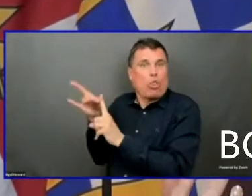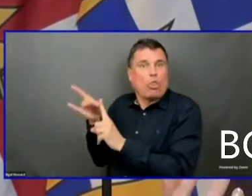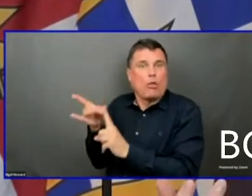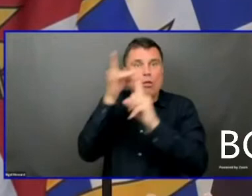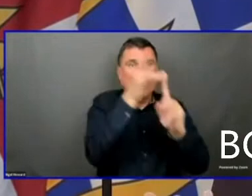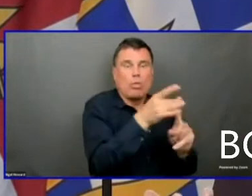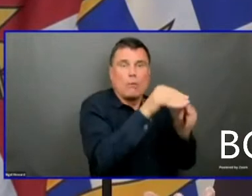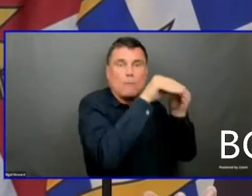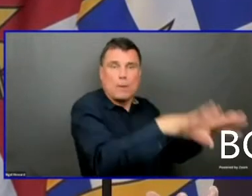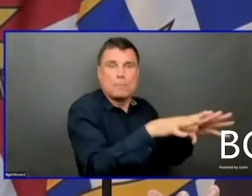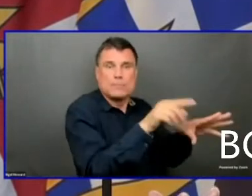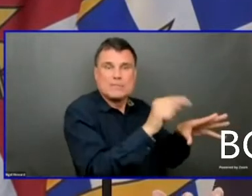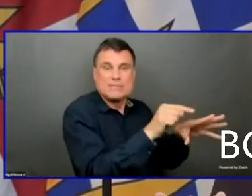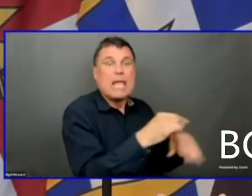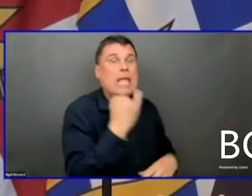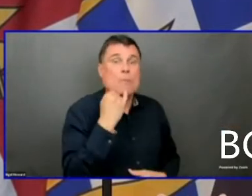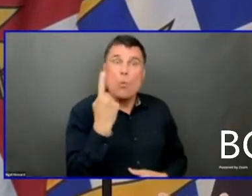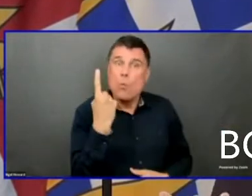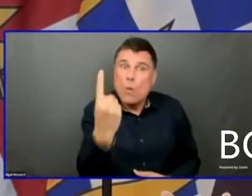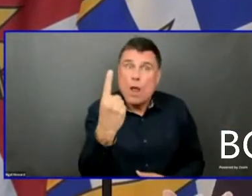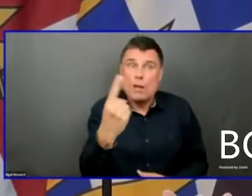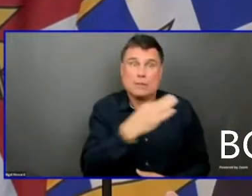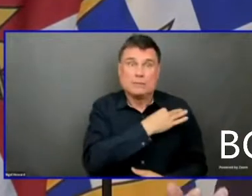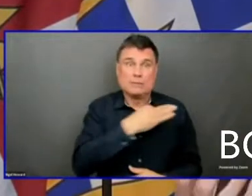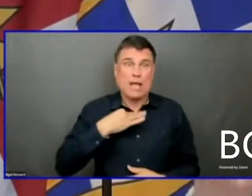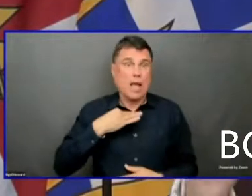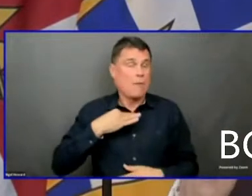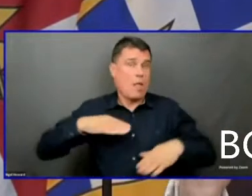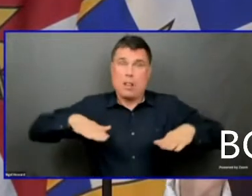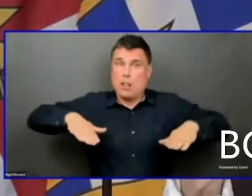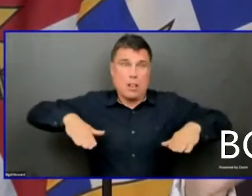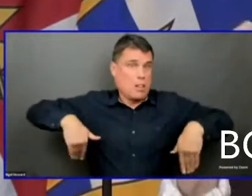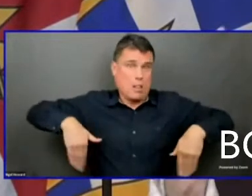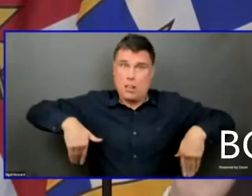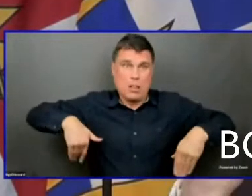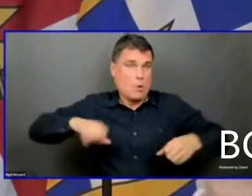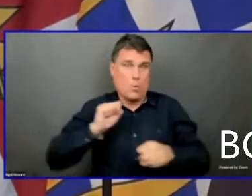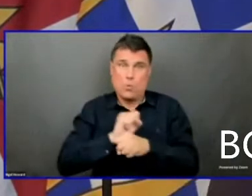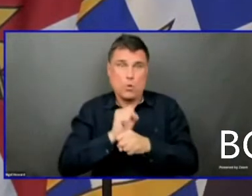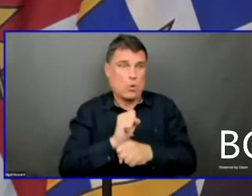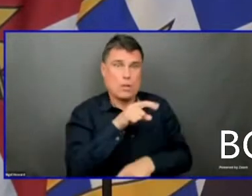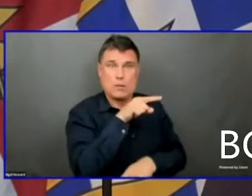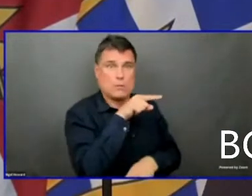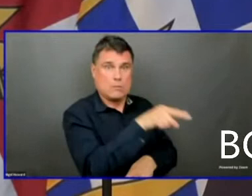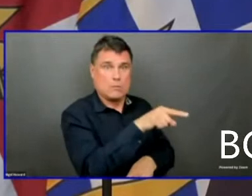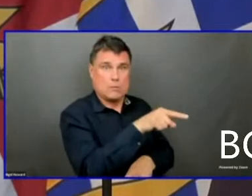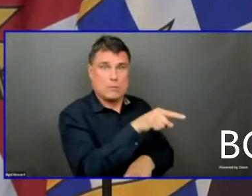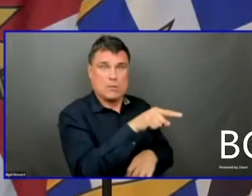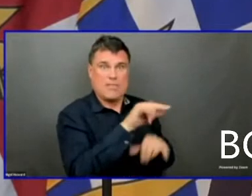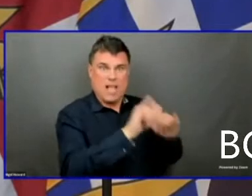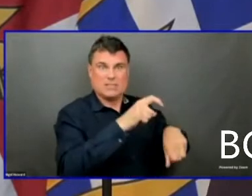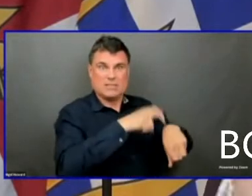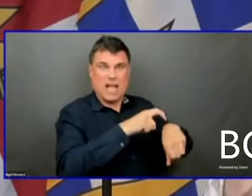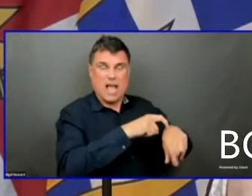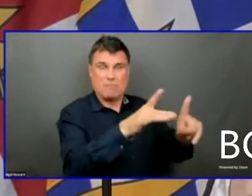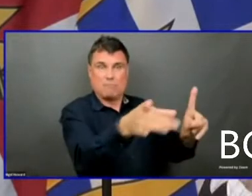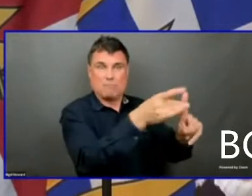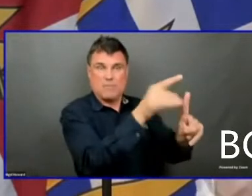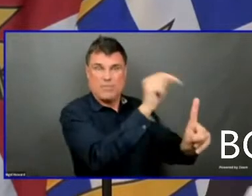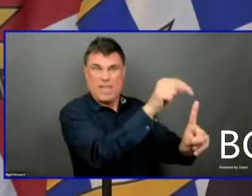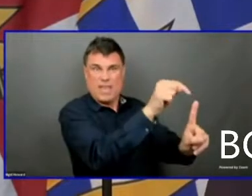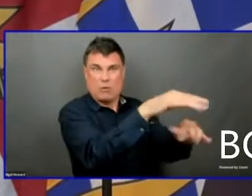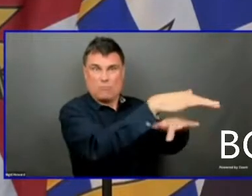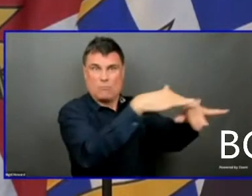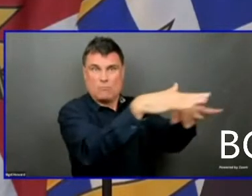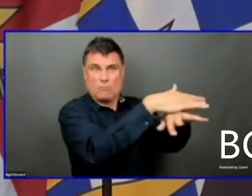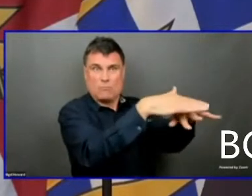过。 During the period of time of their infectiousness, or had been fully adherent with the infection